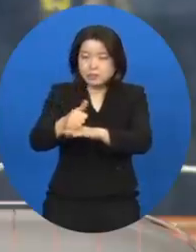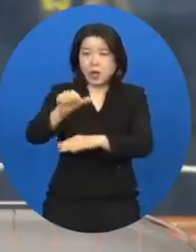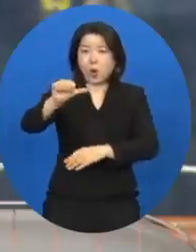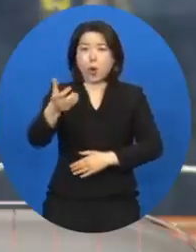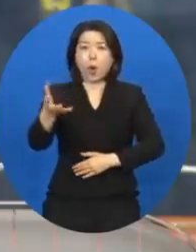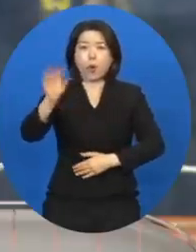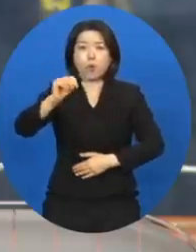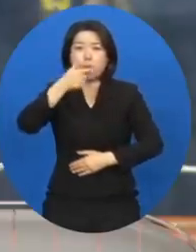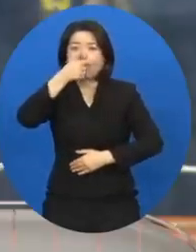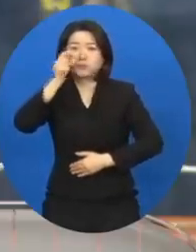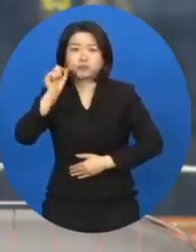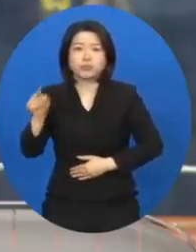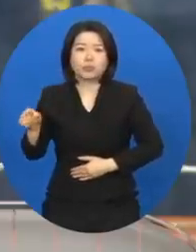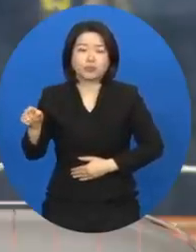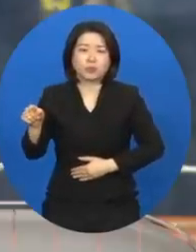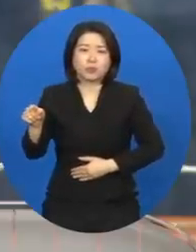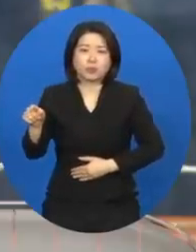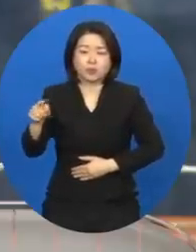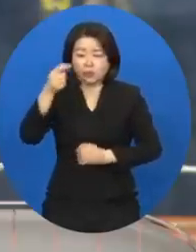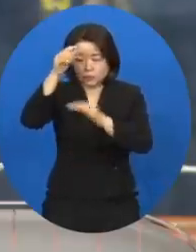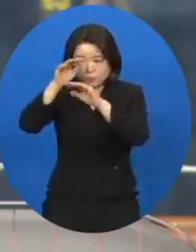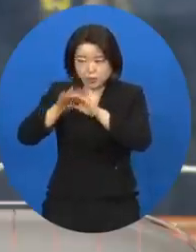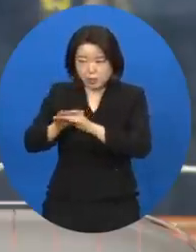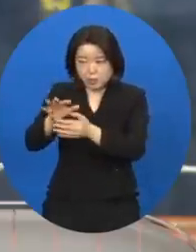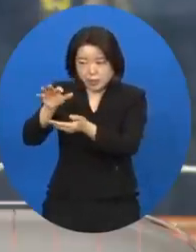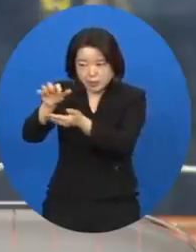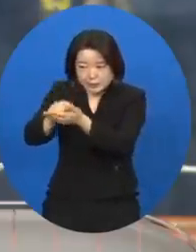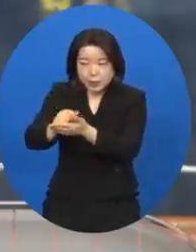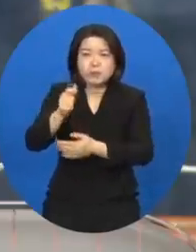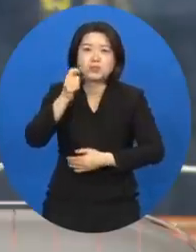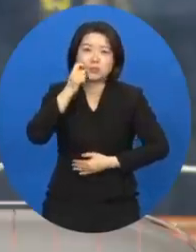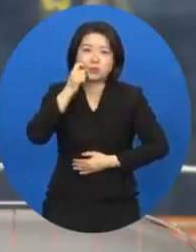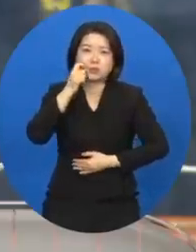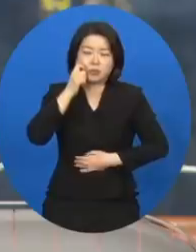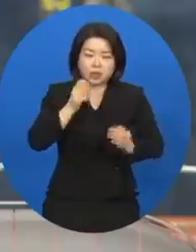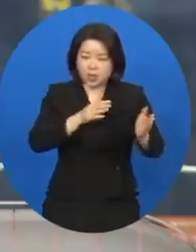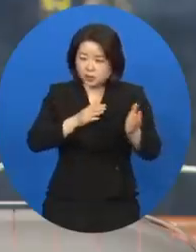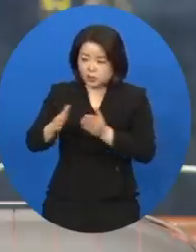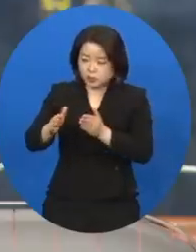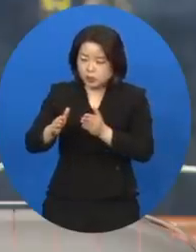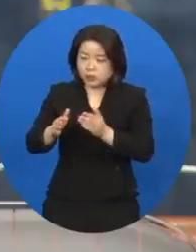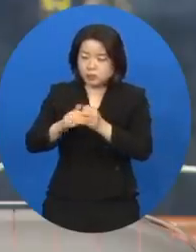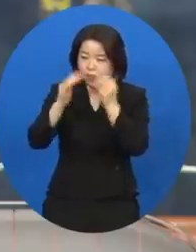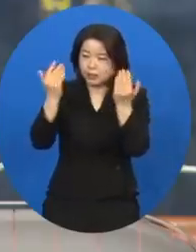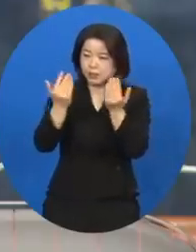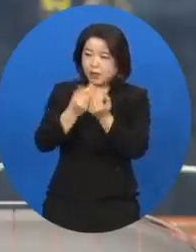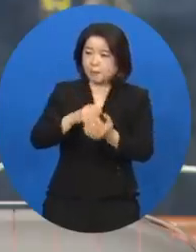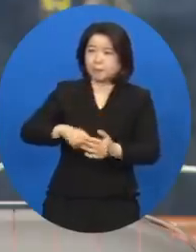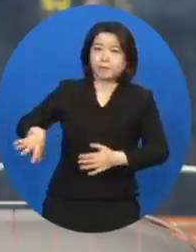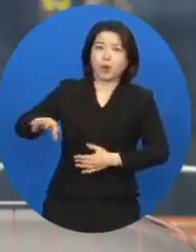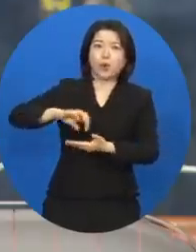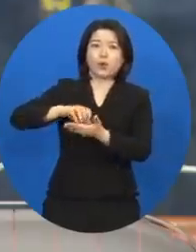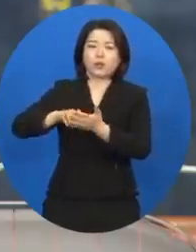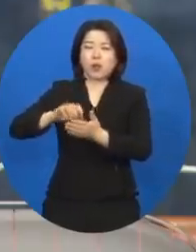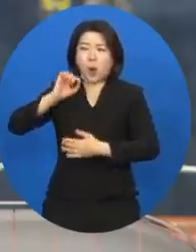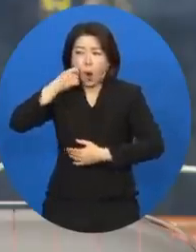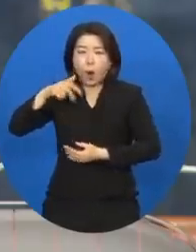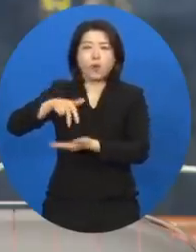모자라서 예배당을 마련하지 못하고 그동안 준비한 것도 다 잃어버릴 지경에 들어간